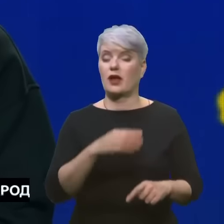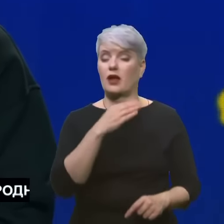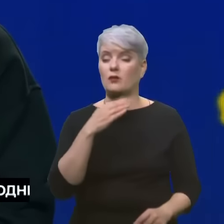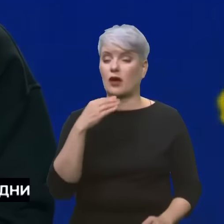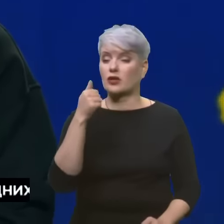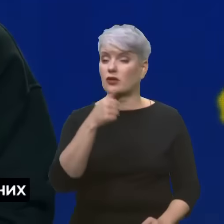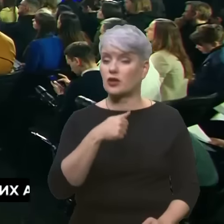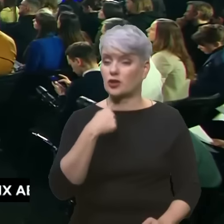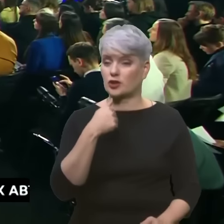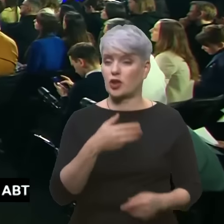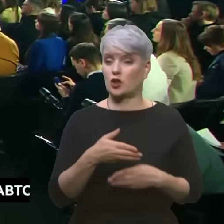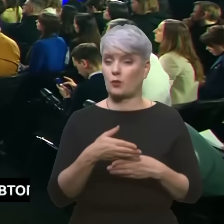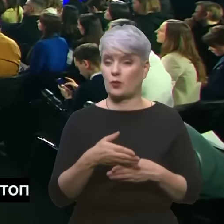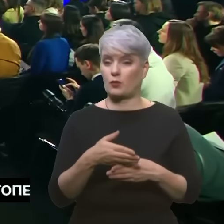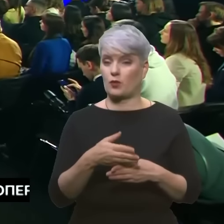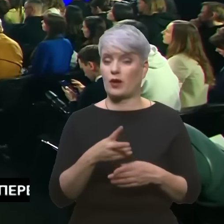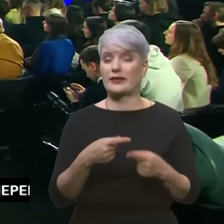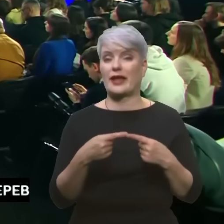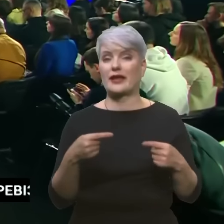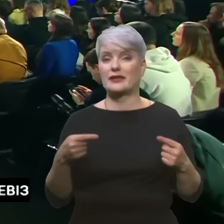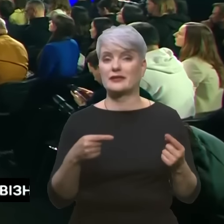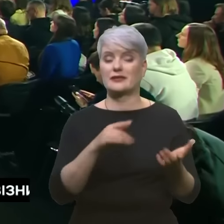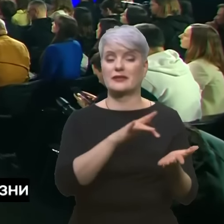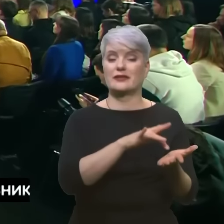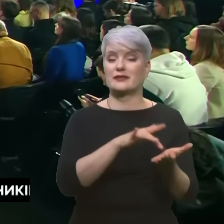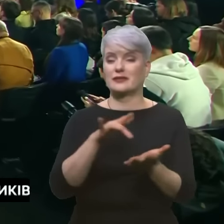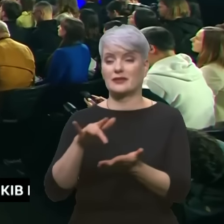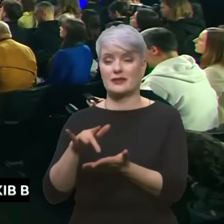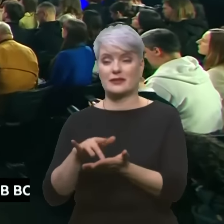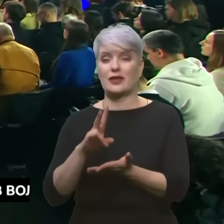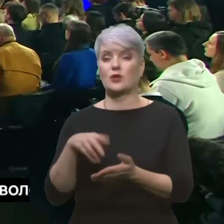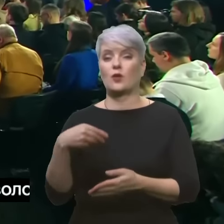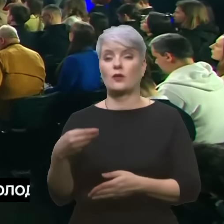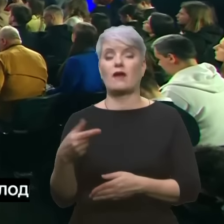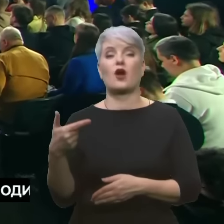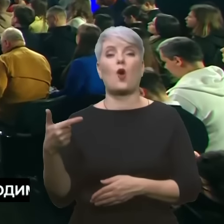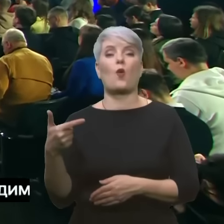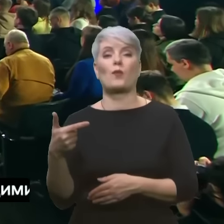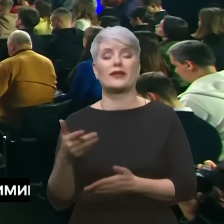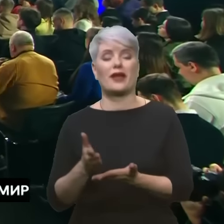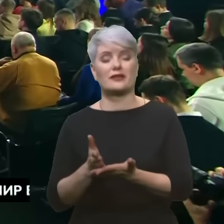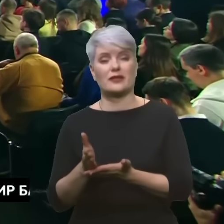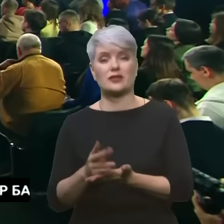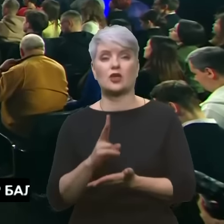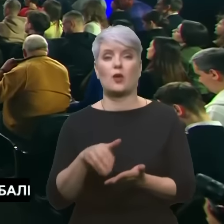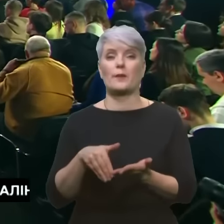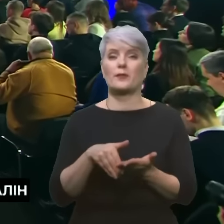багаторічна допомога, вона на різні цілі, хтось на гуманітарні речі, хтось підтримка економіки,